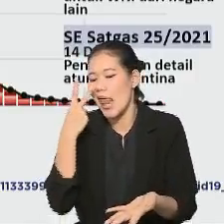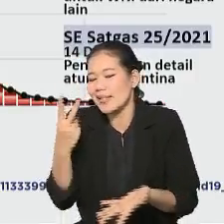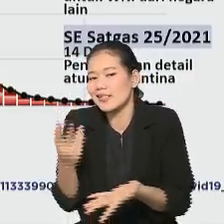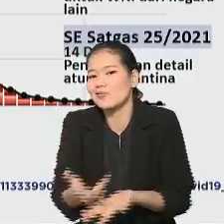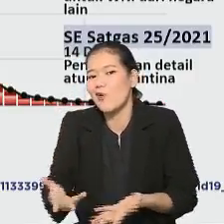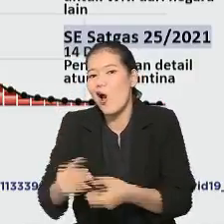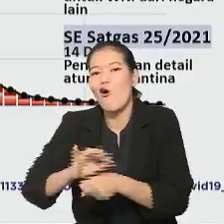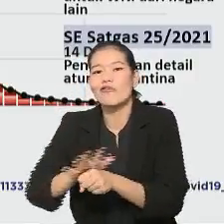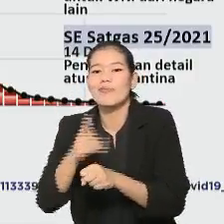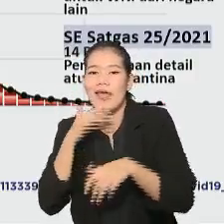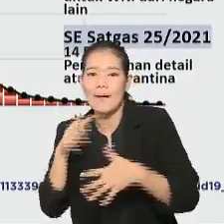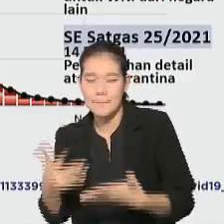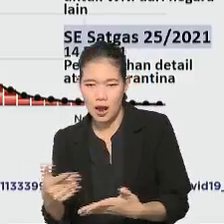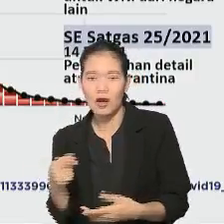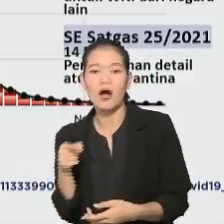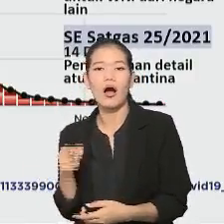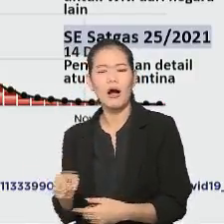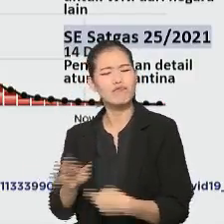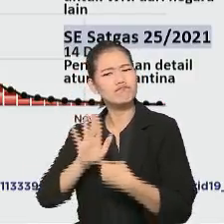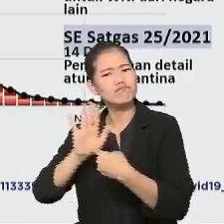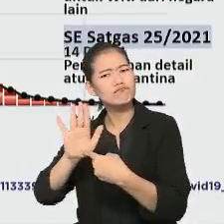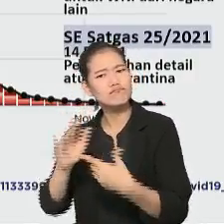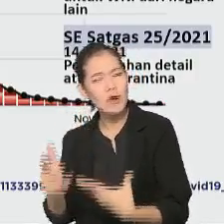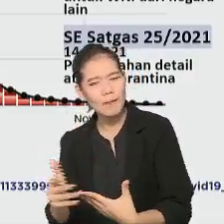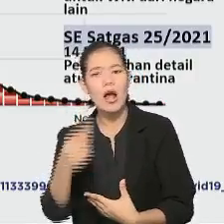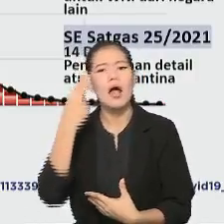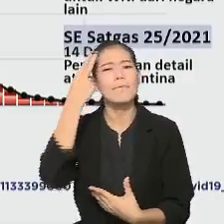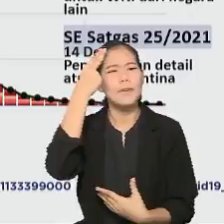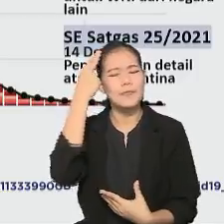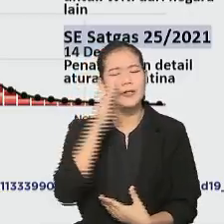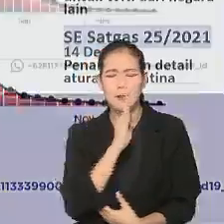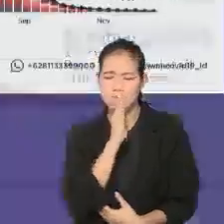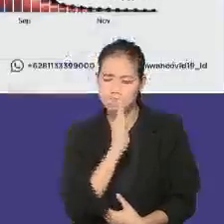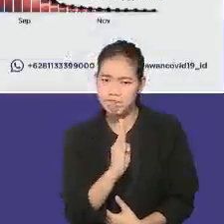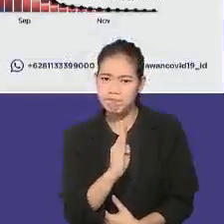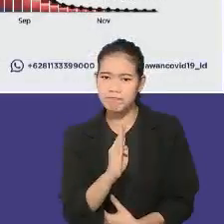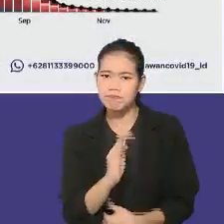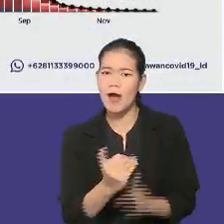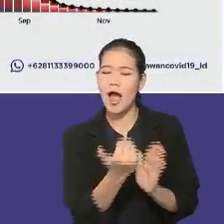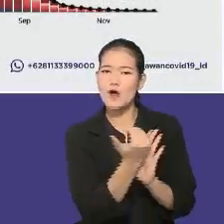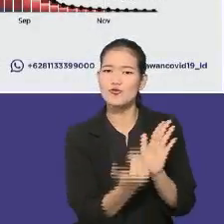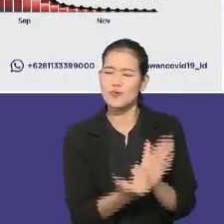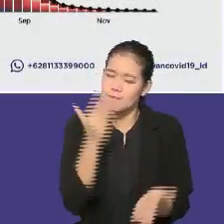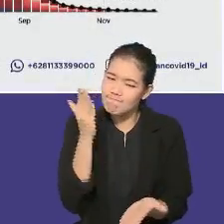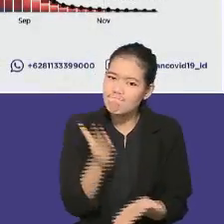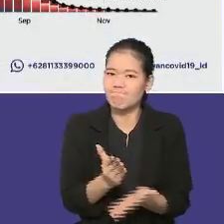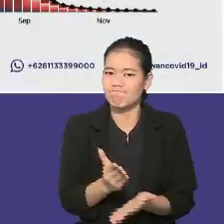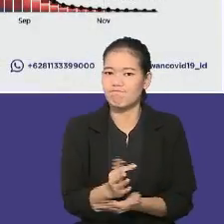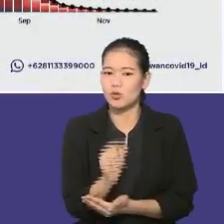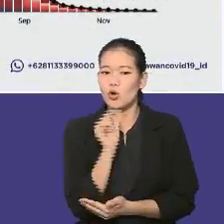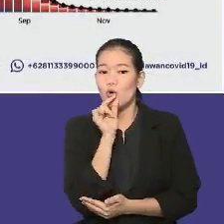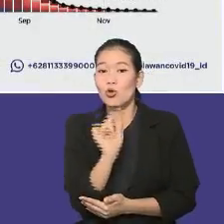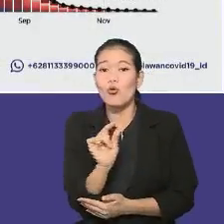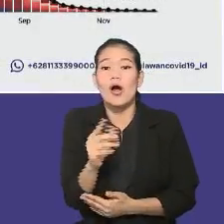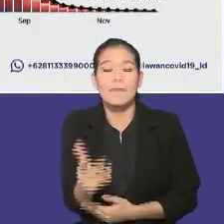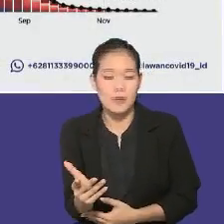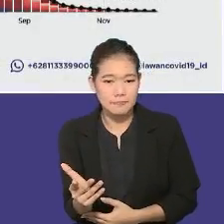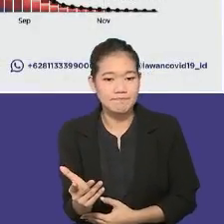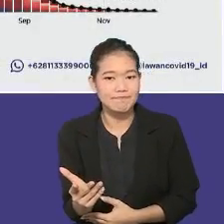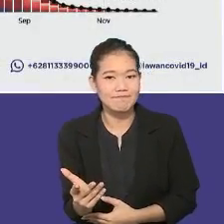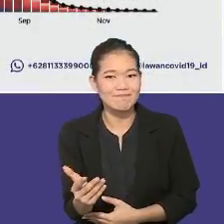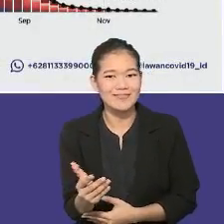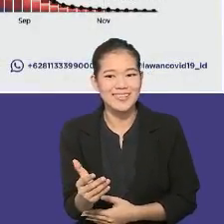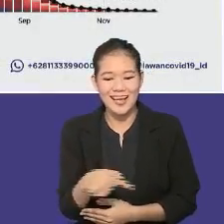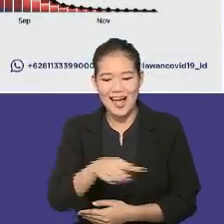ini menunjukkan bahwa pemerintah berkomitmen menegakkan kebijakan yang tentunya semata-mata